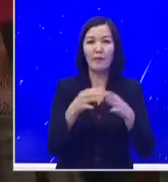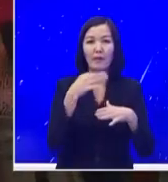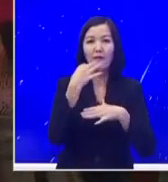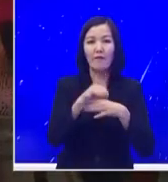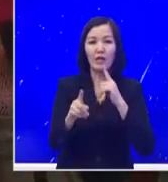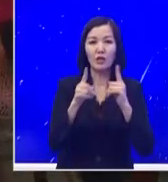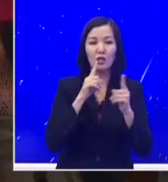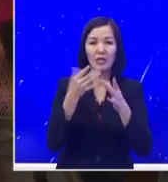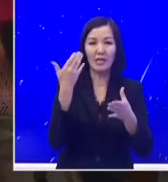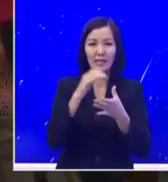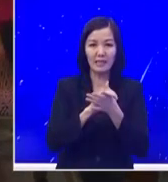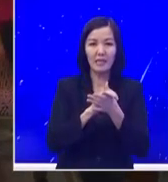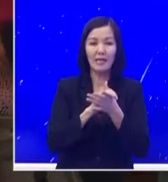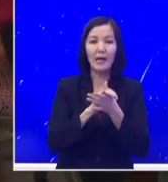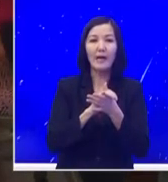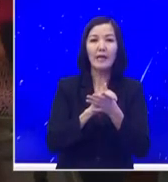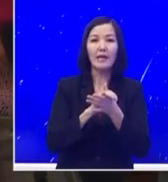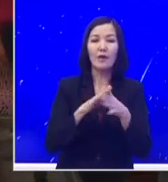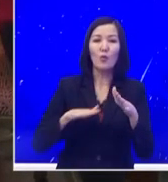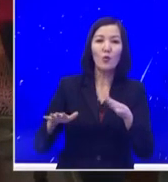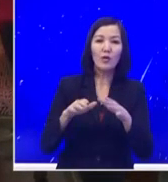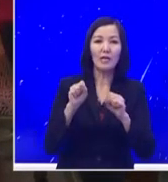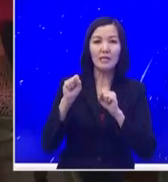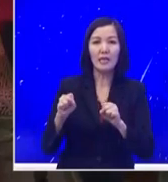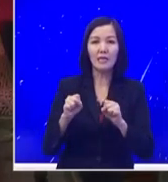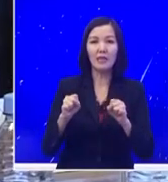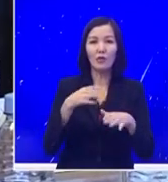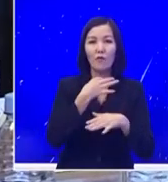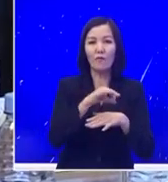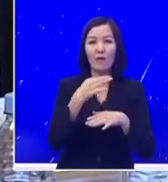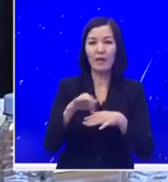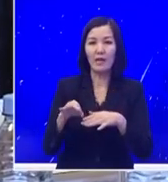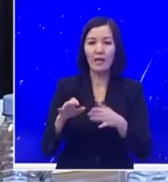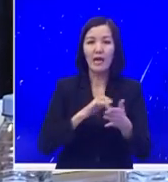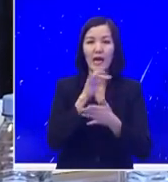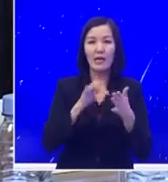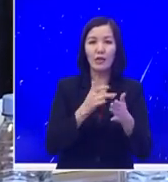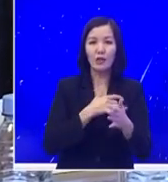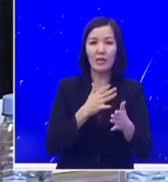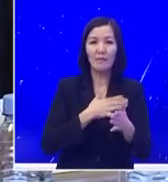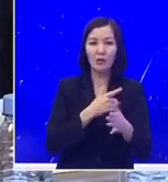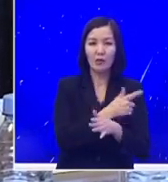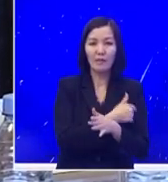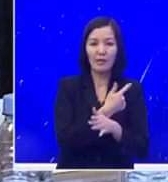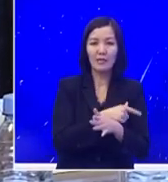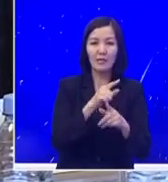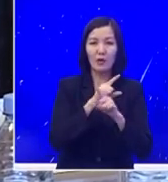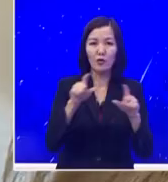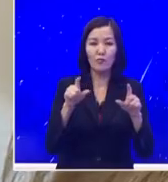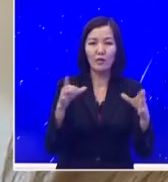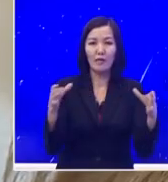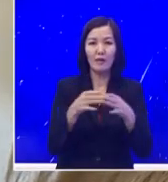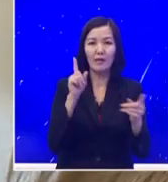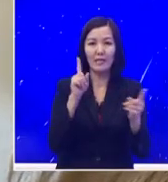партиясы филиалындағы жиында таныстырылды. Өңірдегі сақтандыру қоры филиалының өкілдері қаладағы жеке меншік медициналық